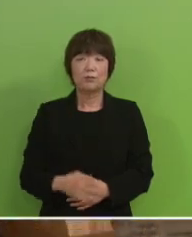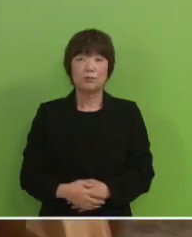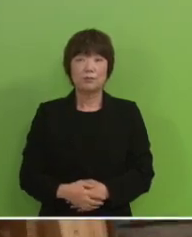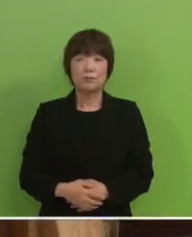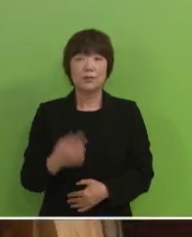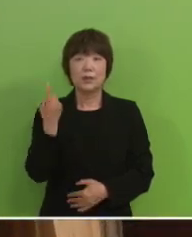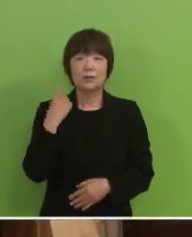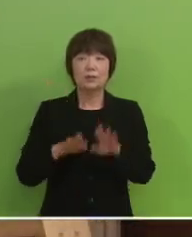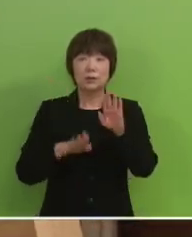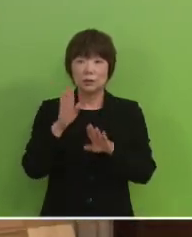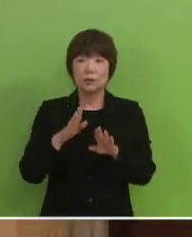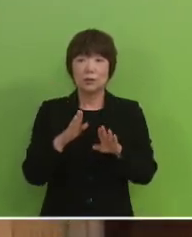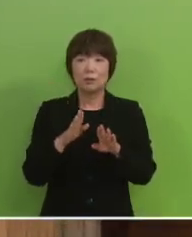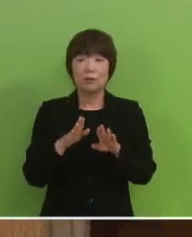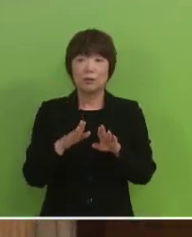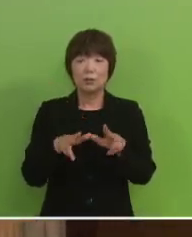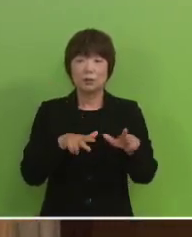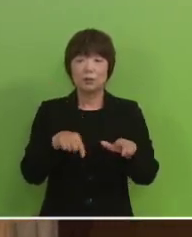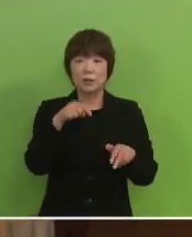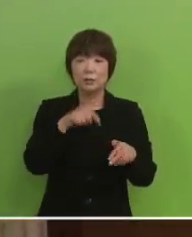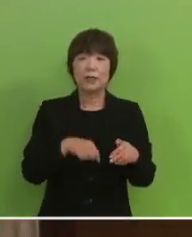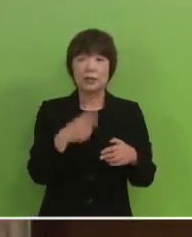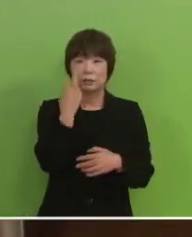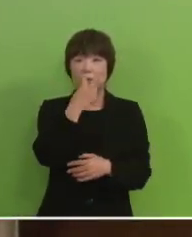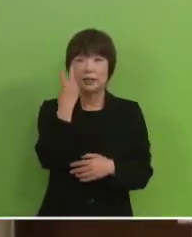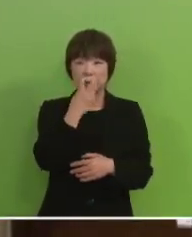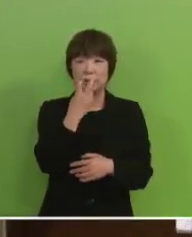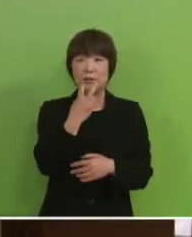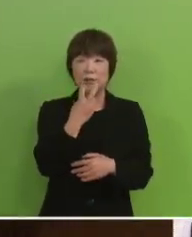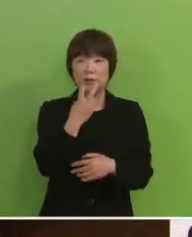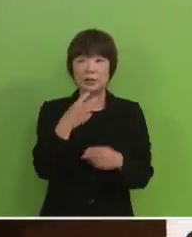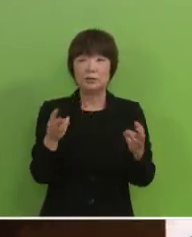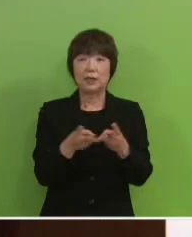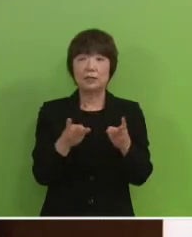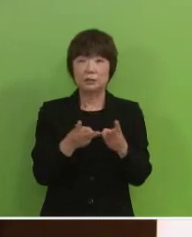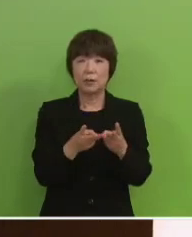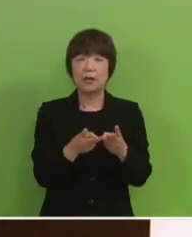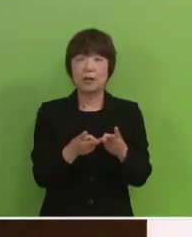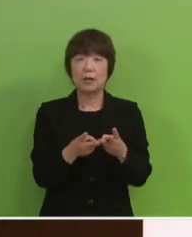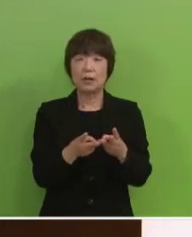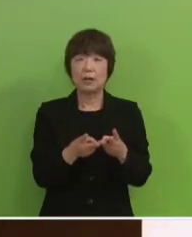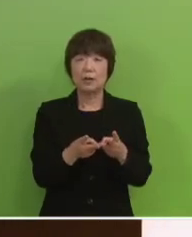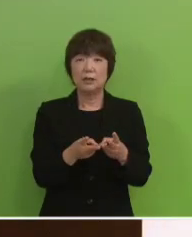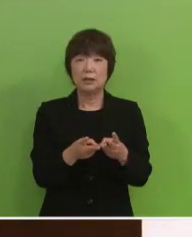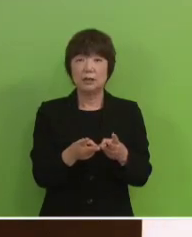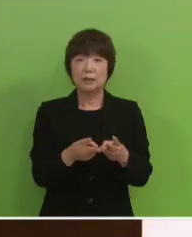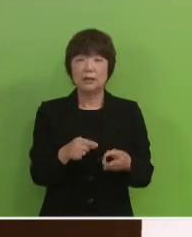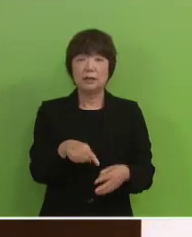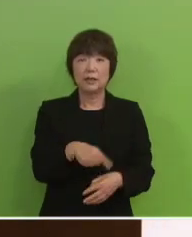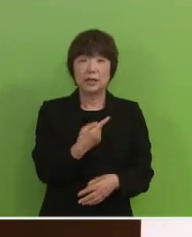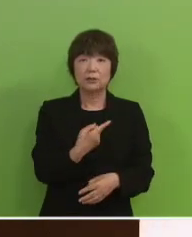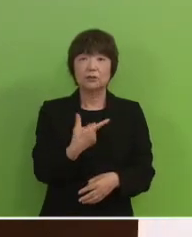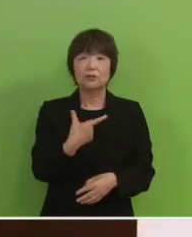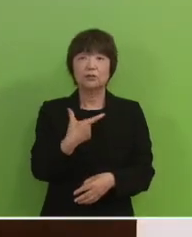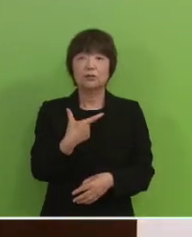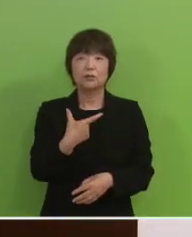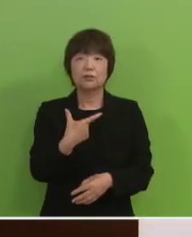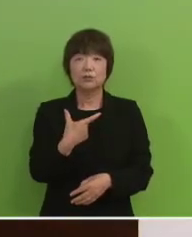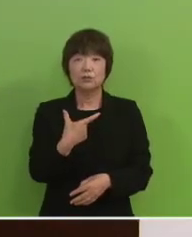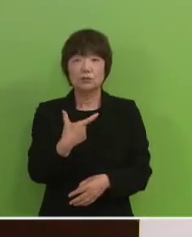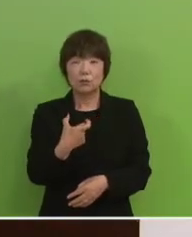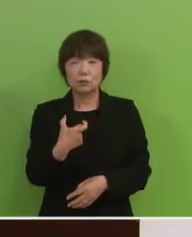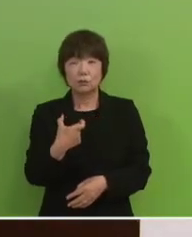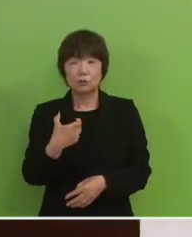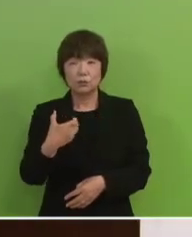ね行政検査は1006 a169